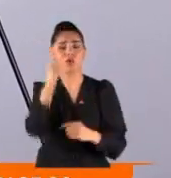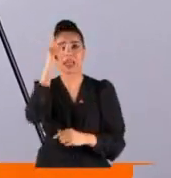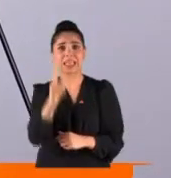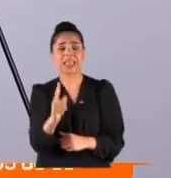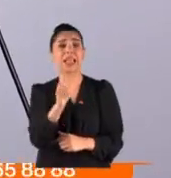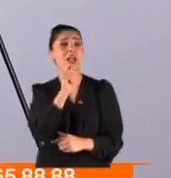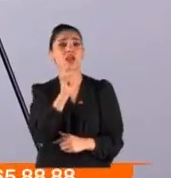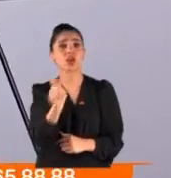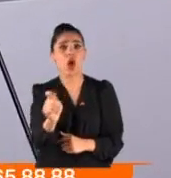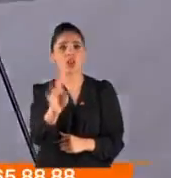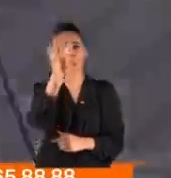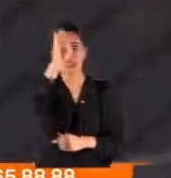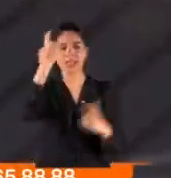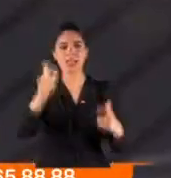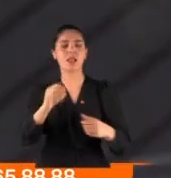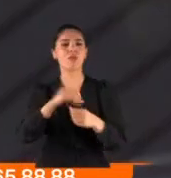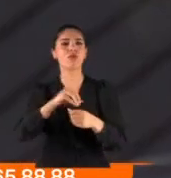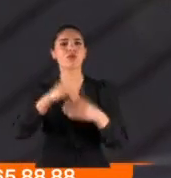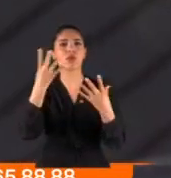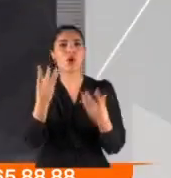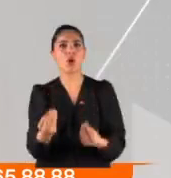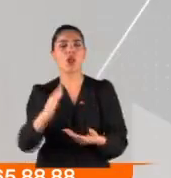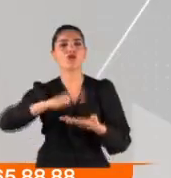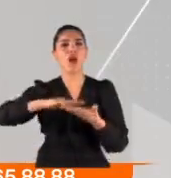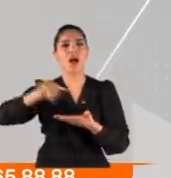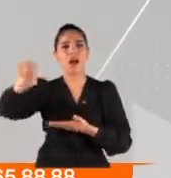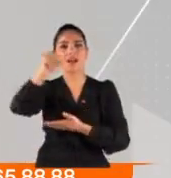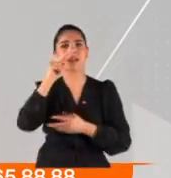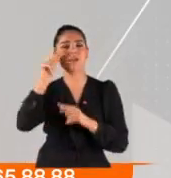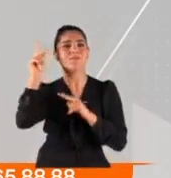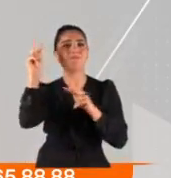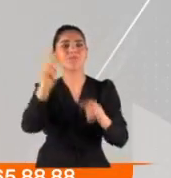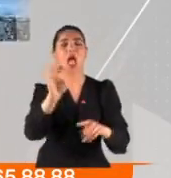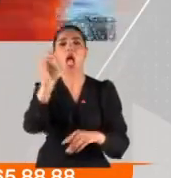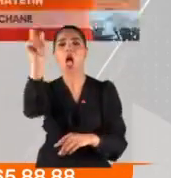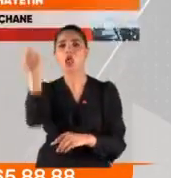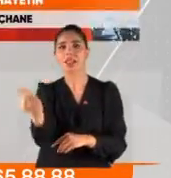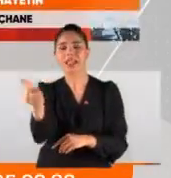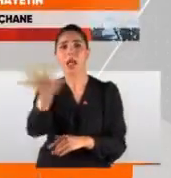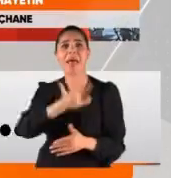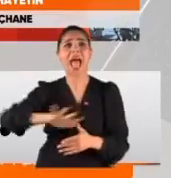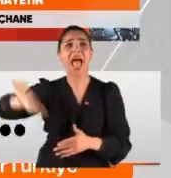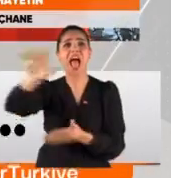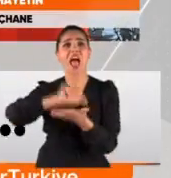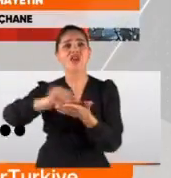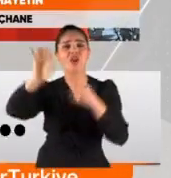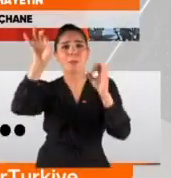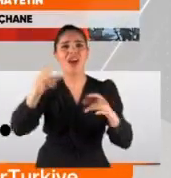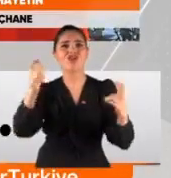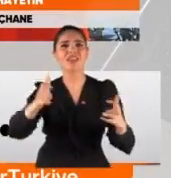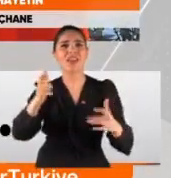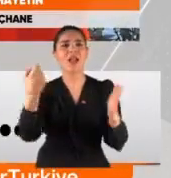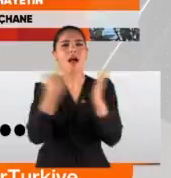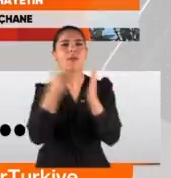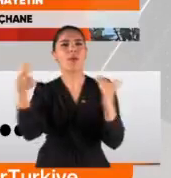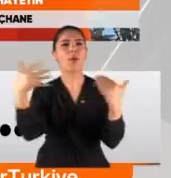ilk söz İstanbul'da olacak. Hemen arkadaşlarımız gelsin ekranlarınıza. Özlem Aktay her şeyin başladığı yerde adını